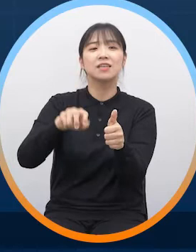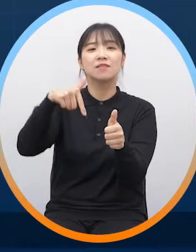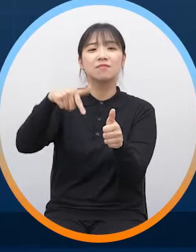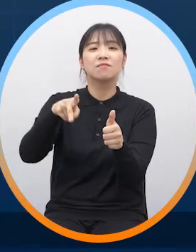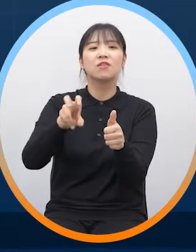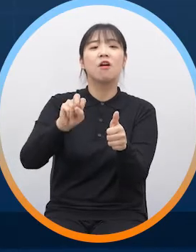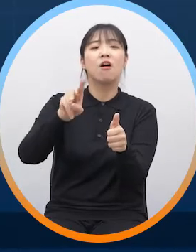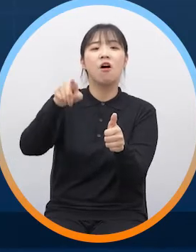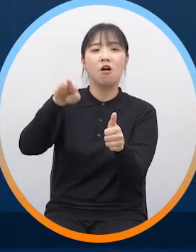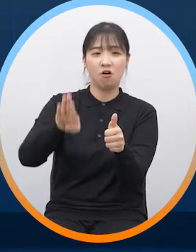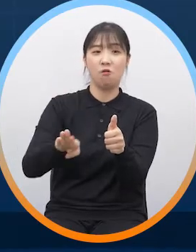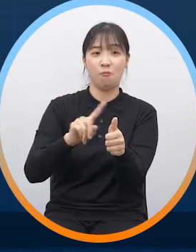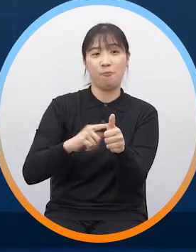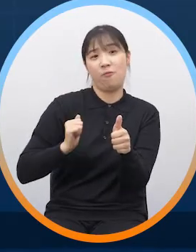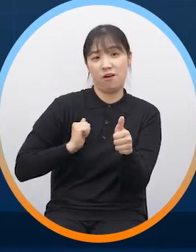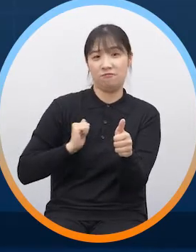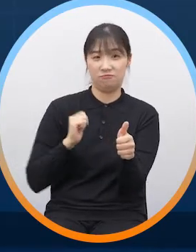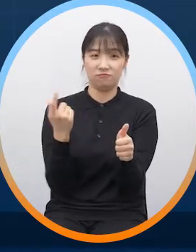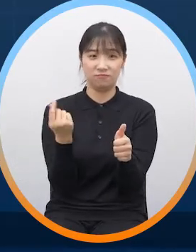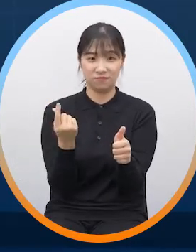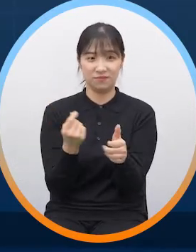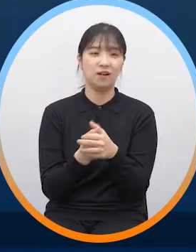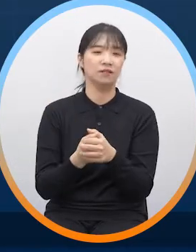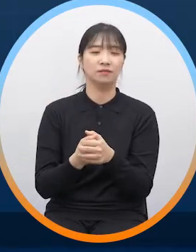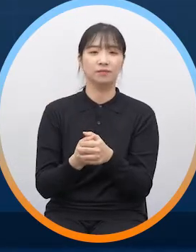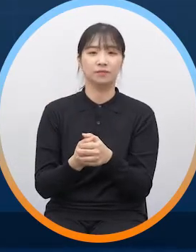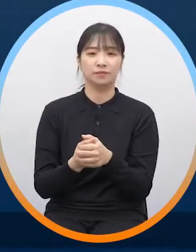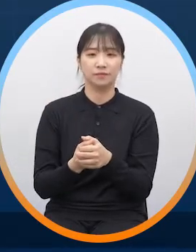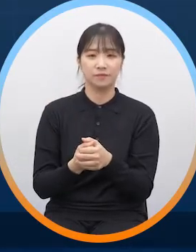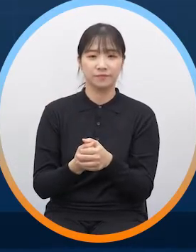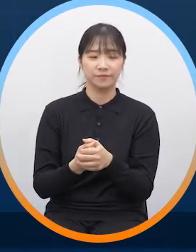우리 임경엽 장군이라고 이제 했지 않습니까?